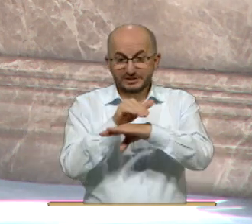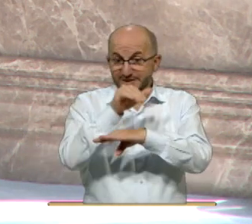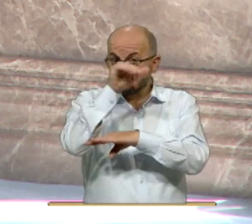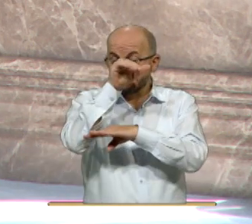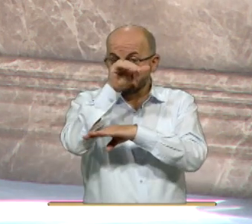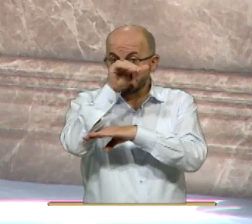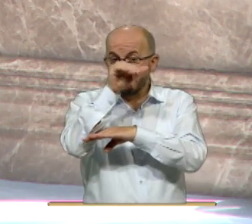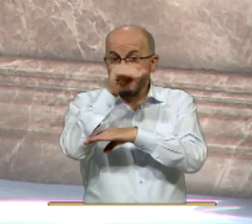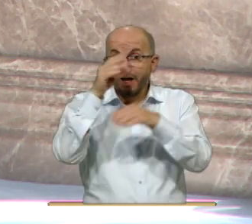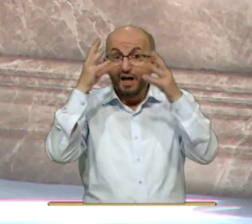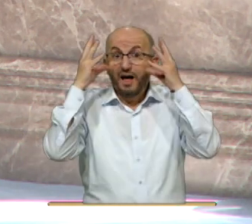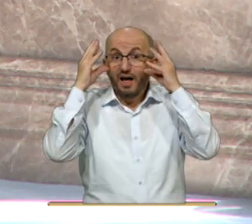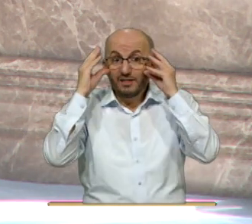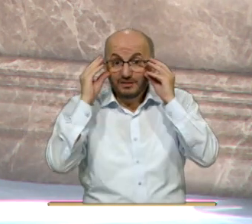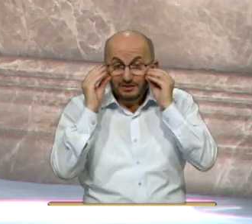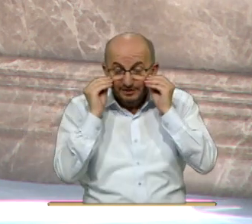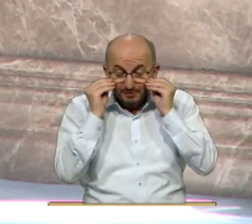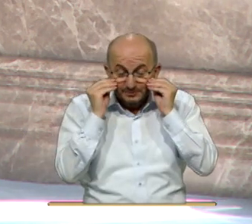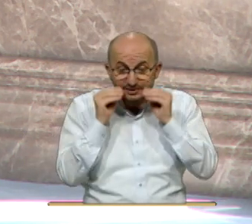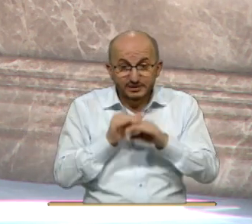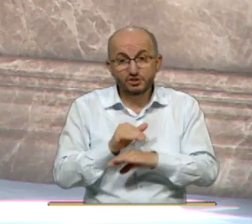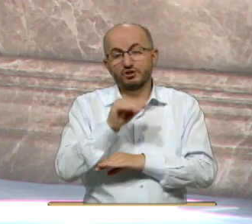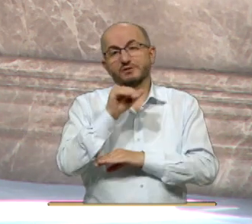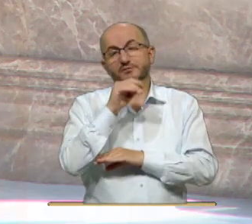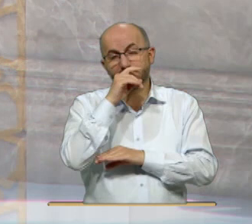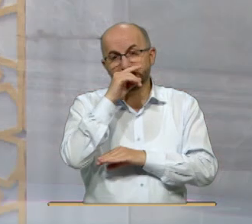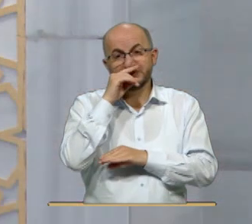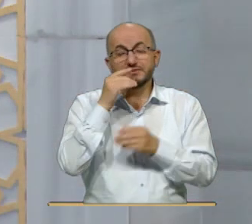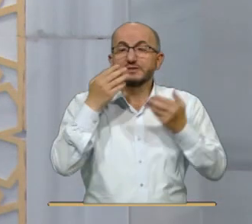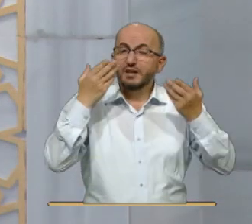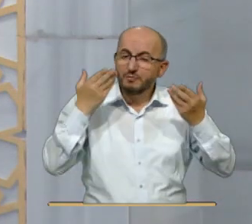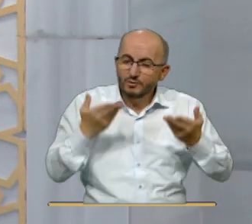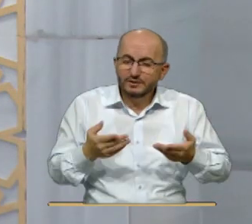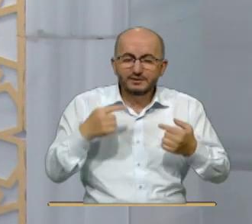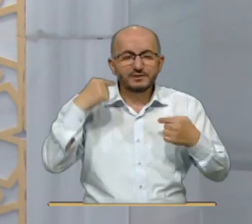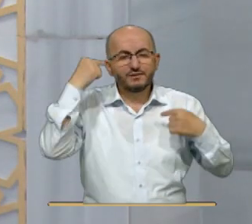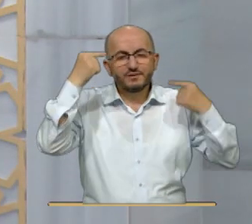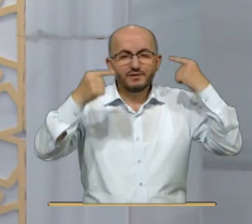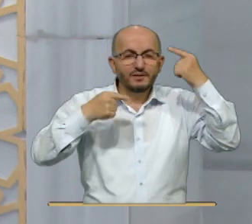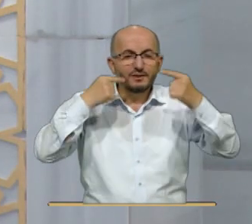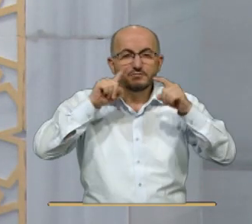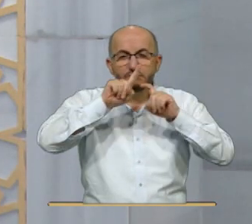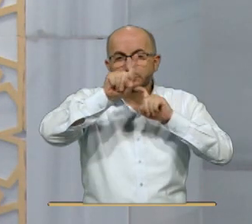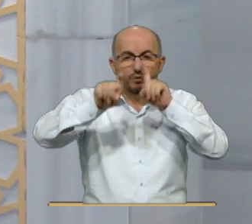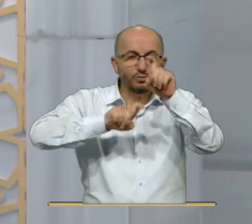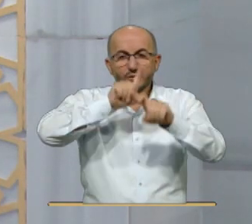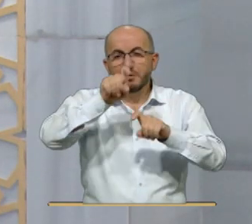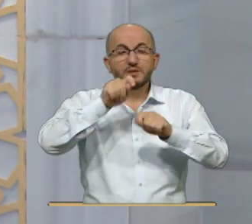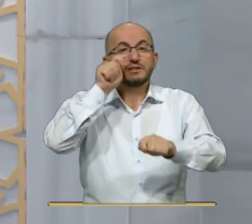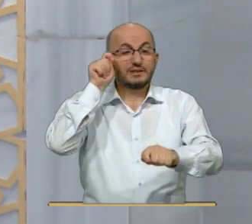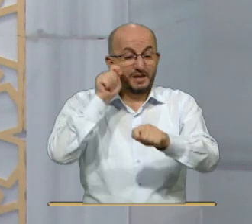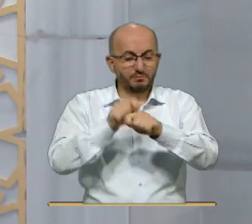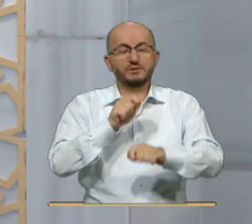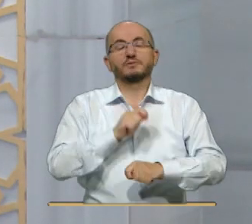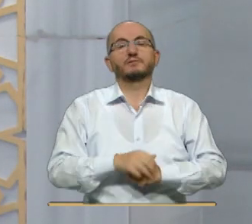Yaşadığınız hayatı anlamlı yaşayın. Kabul ettiğiniz fikirlerin sorgulamasını yapın.